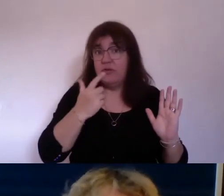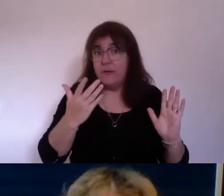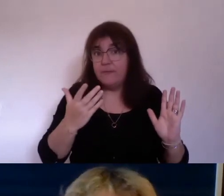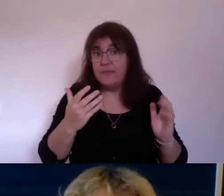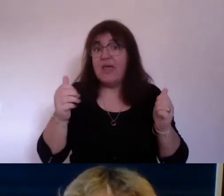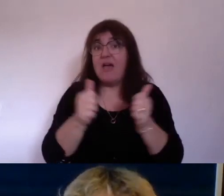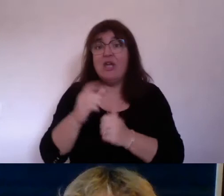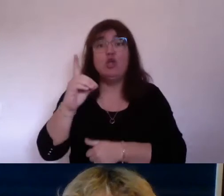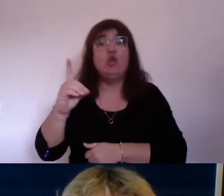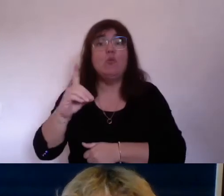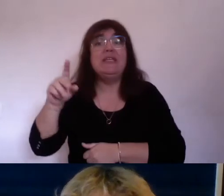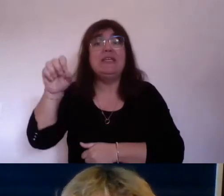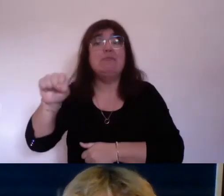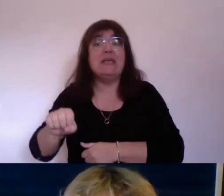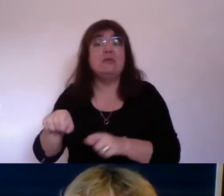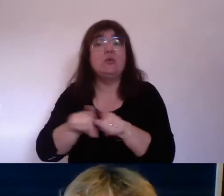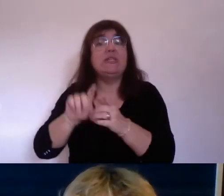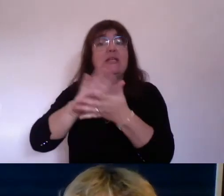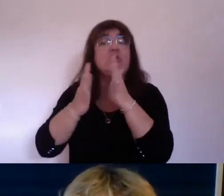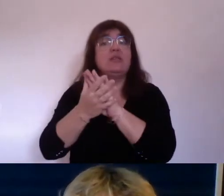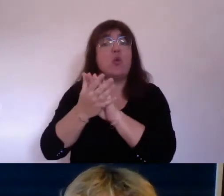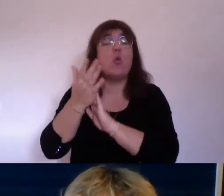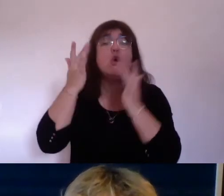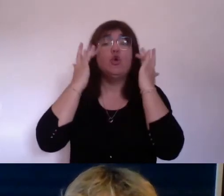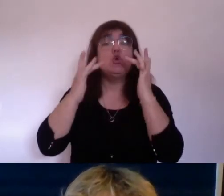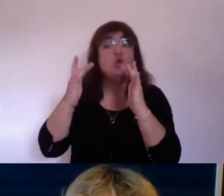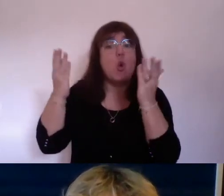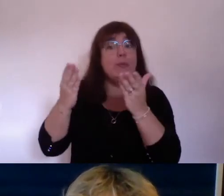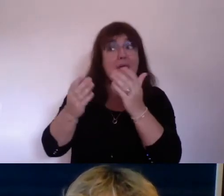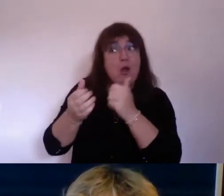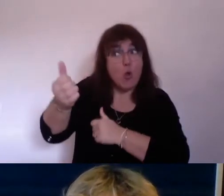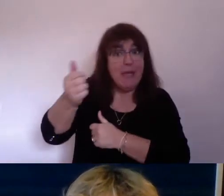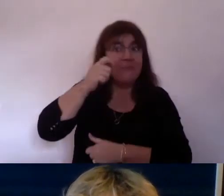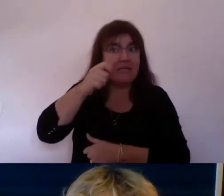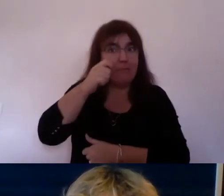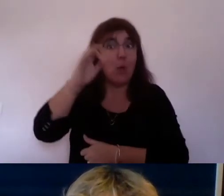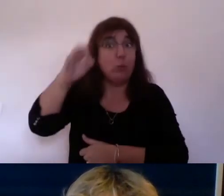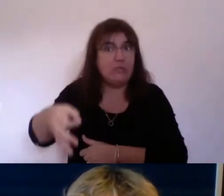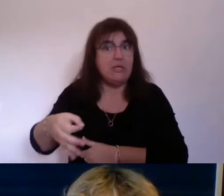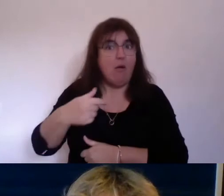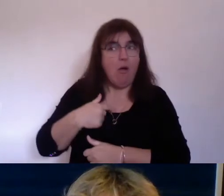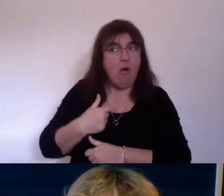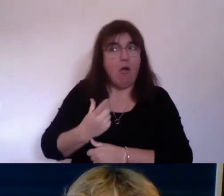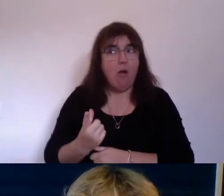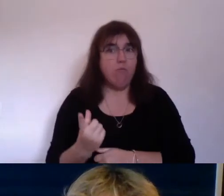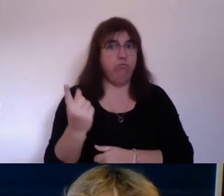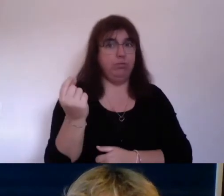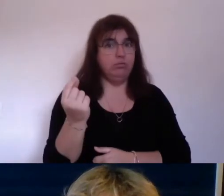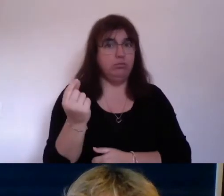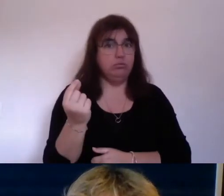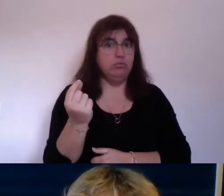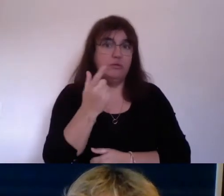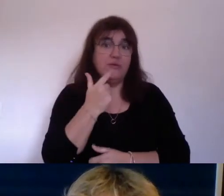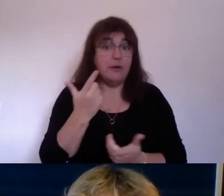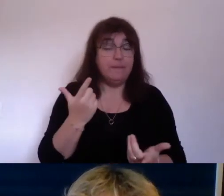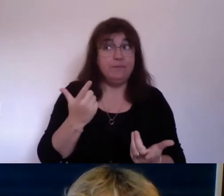avec Dominique et Culture Hôpital, qui est l'association experte qu'on a identifiée sur la thématique de la culture, de pouvoir justement être ce